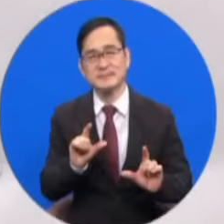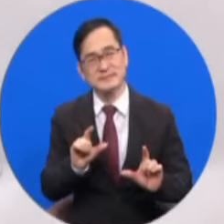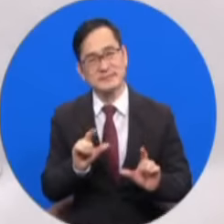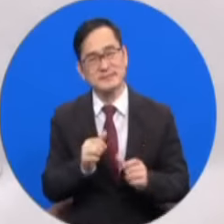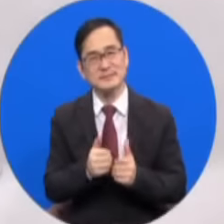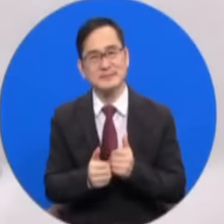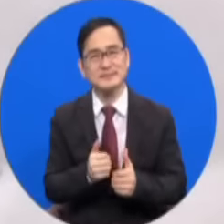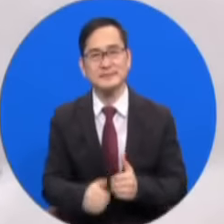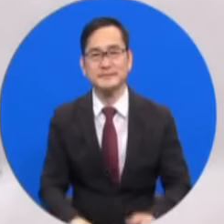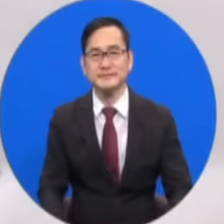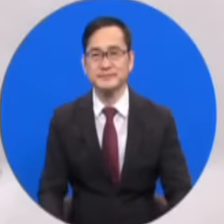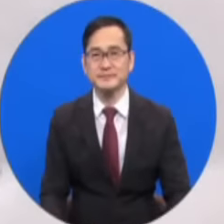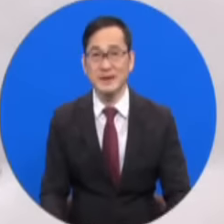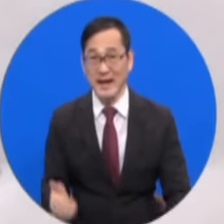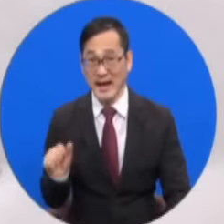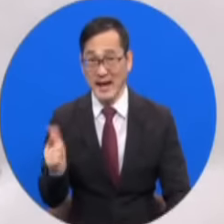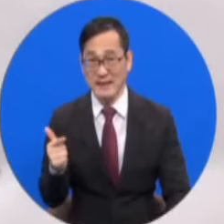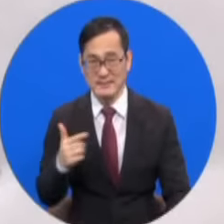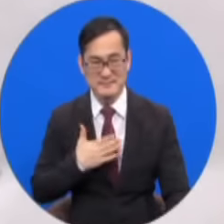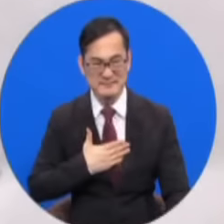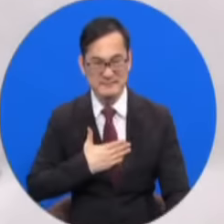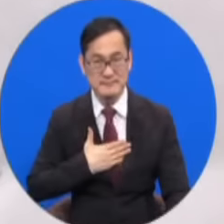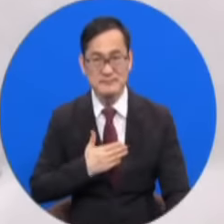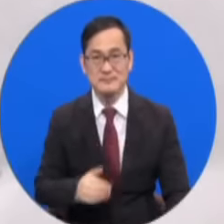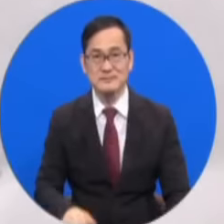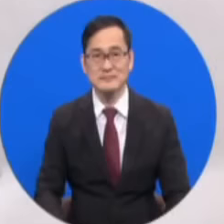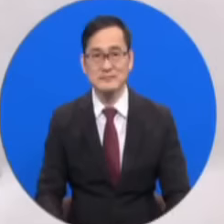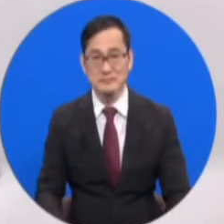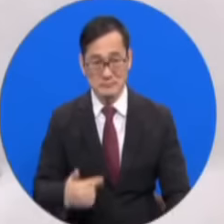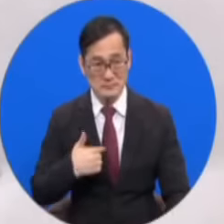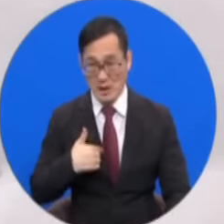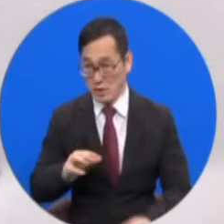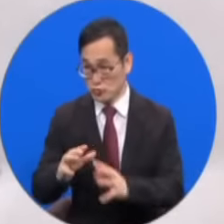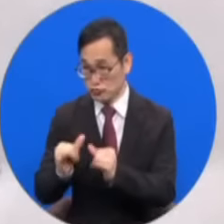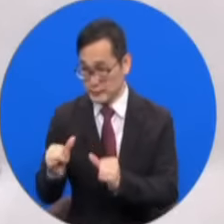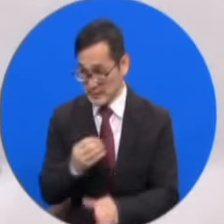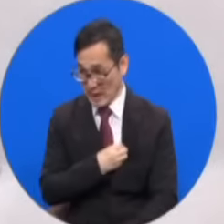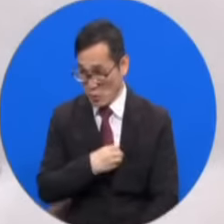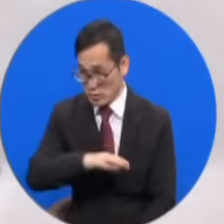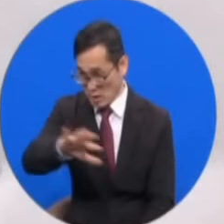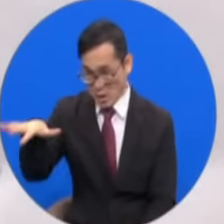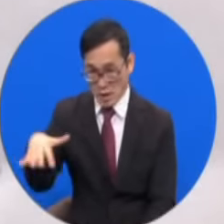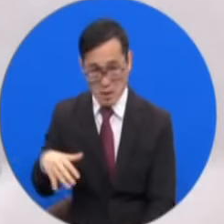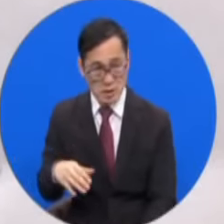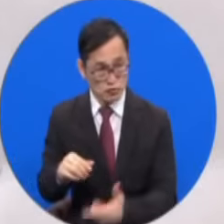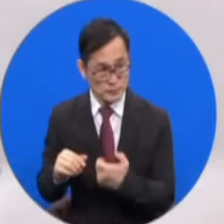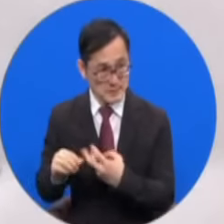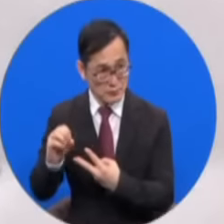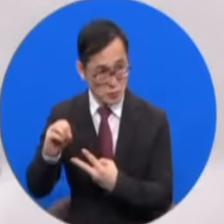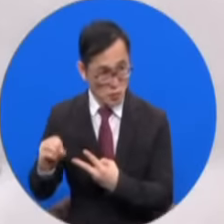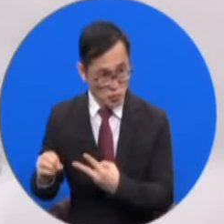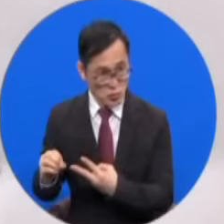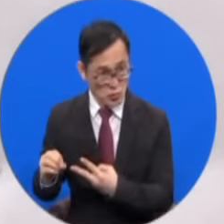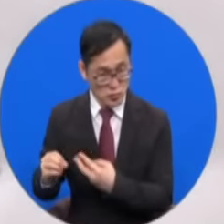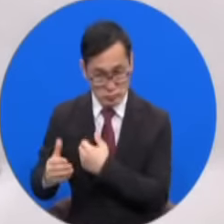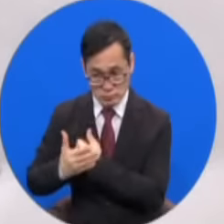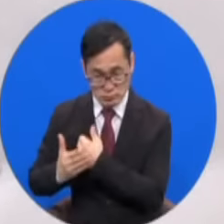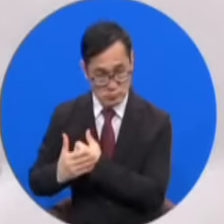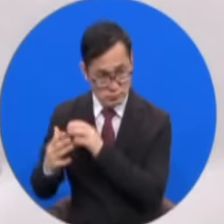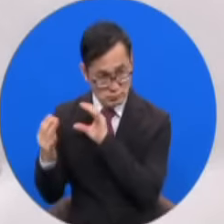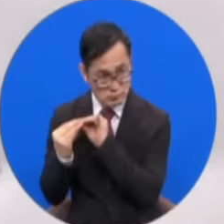때문에 한동원 대표로서는 나는 63% 지지를 받은 당 대표고 내가 당원과